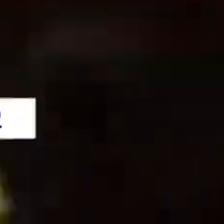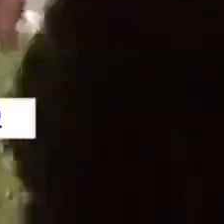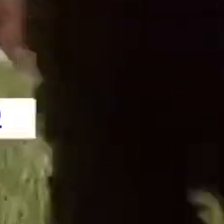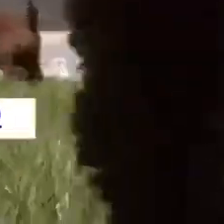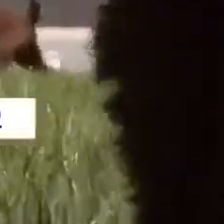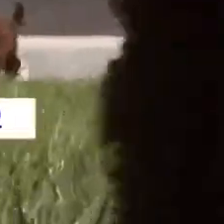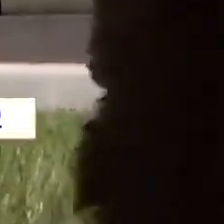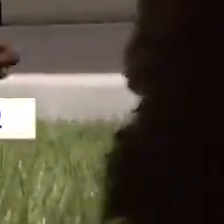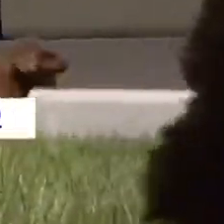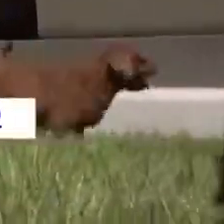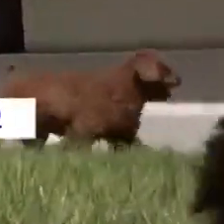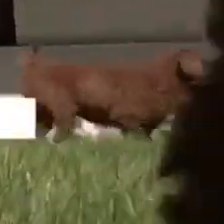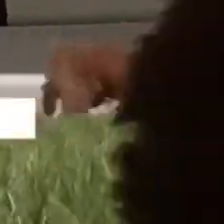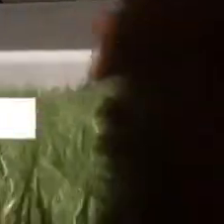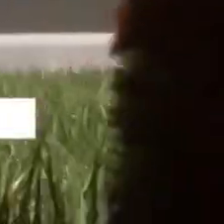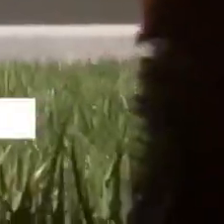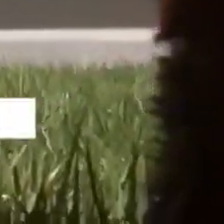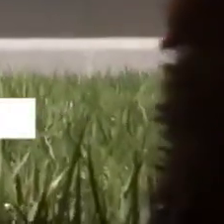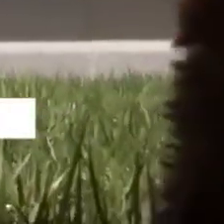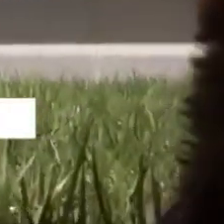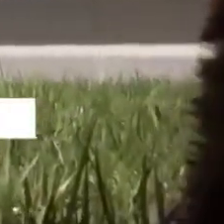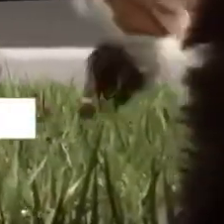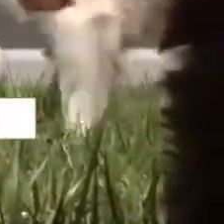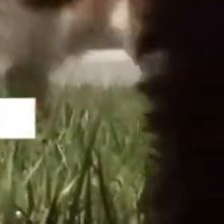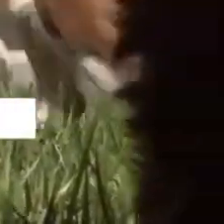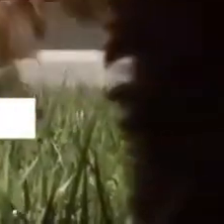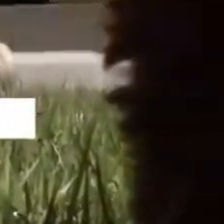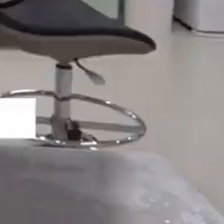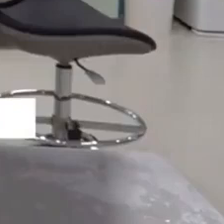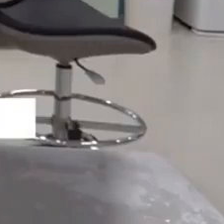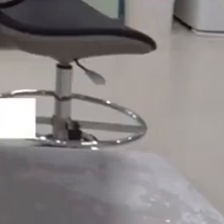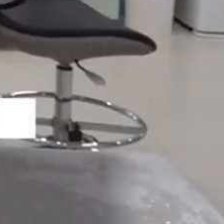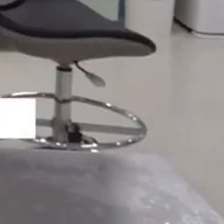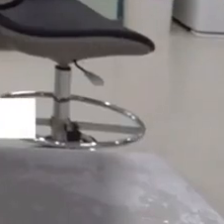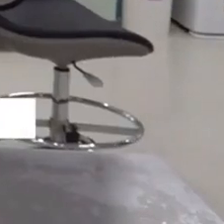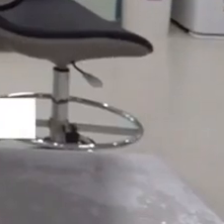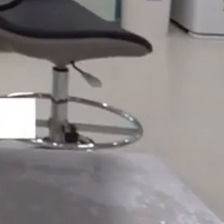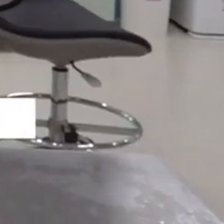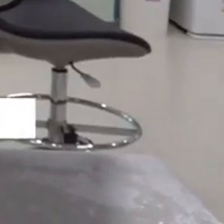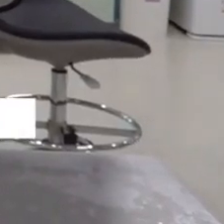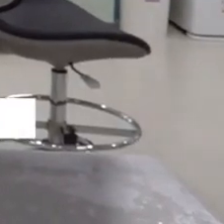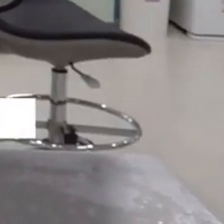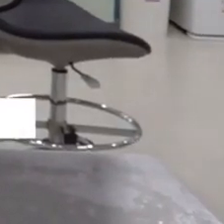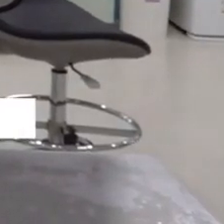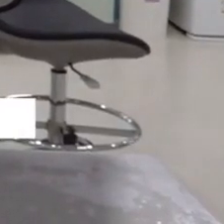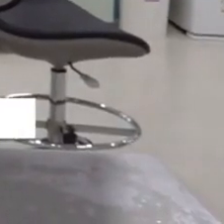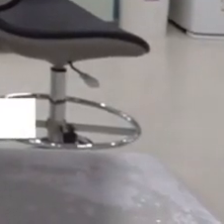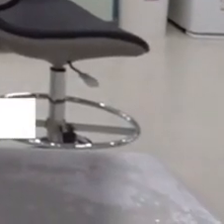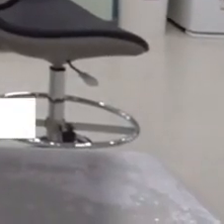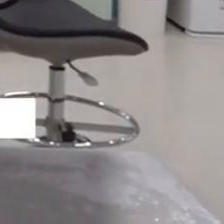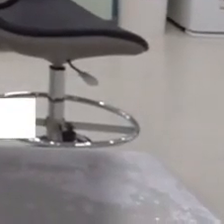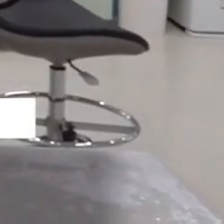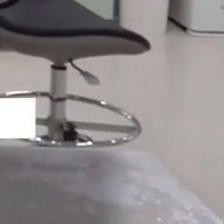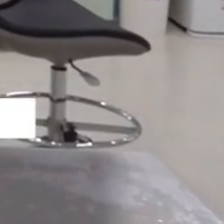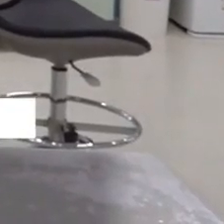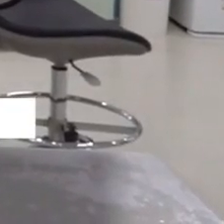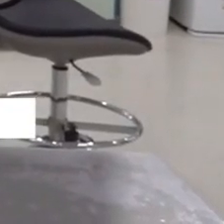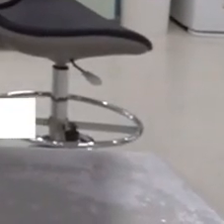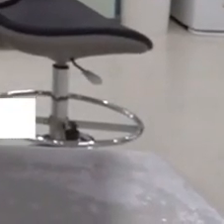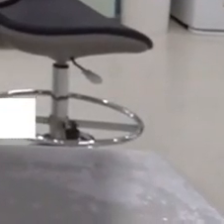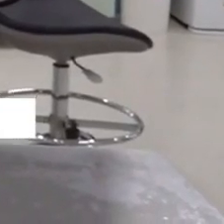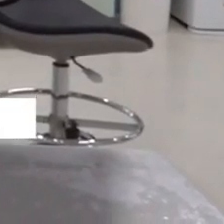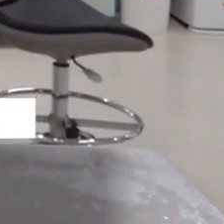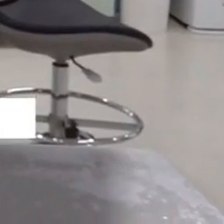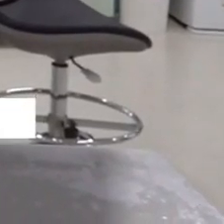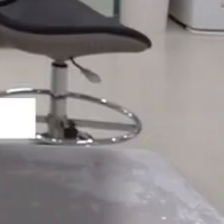지자체도 없을 것 같거든요. 이제 보호를 해야 되는데 지금 그런 곳들이 너무 없는 실정이어서 사실은 좀